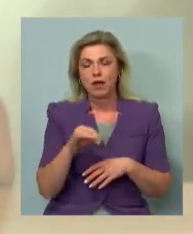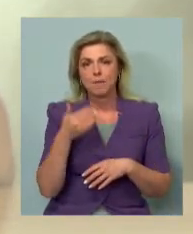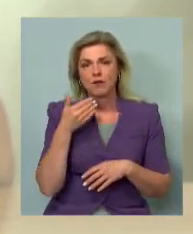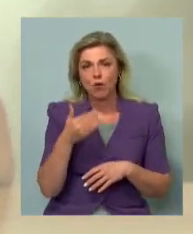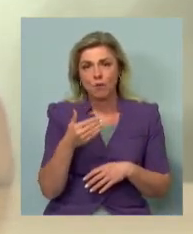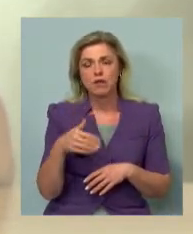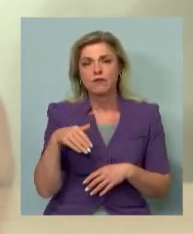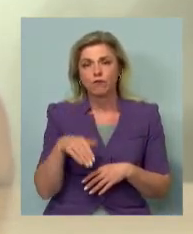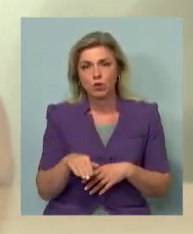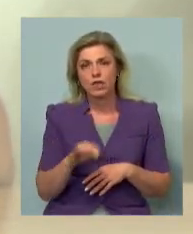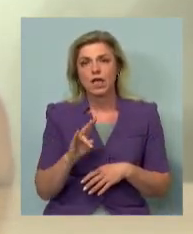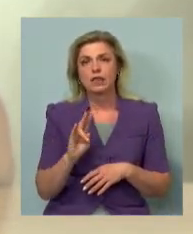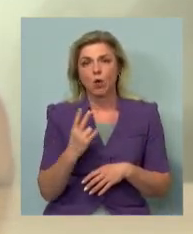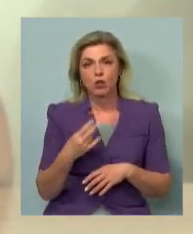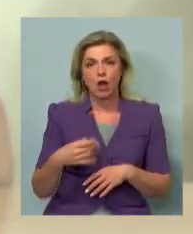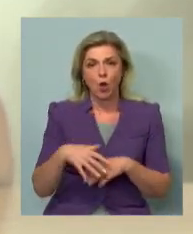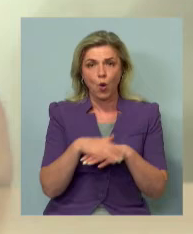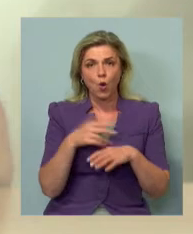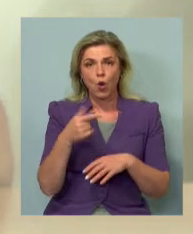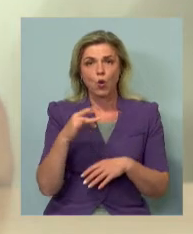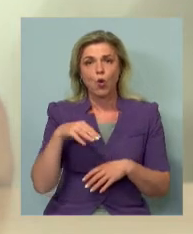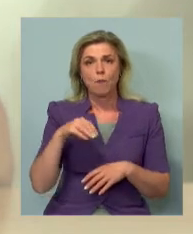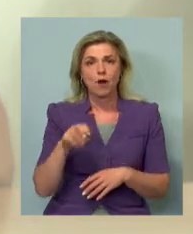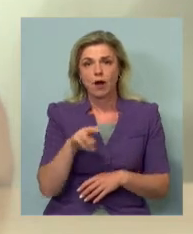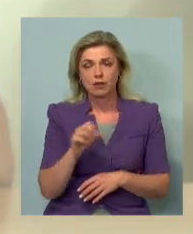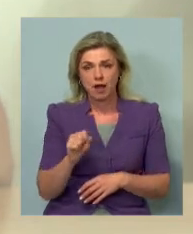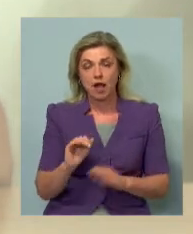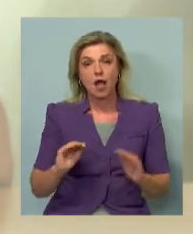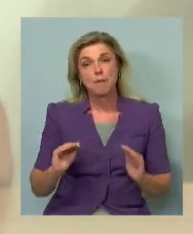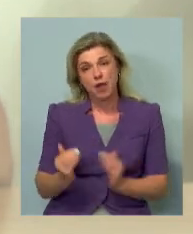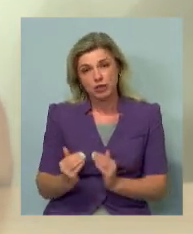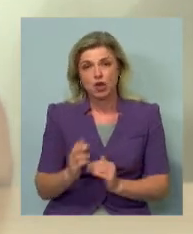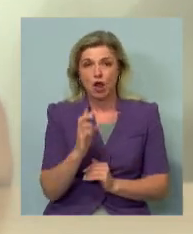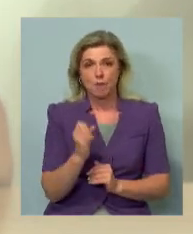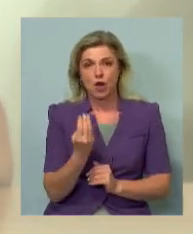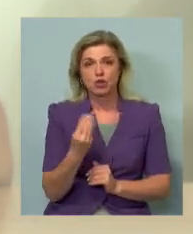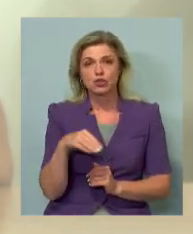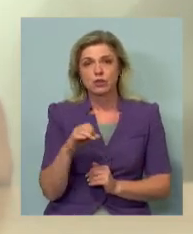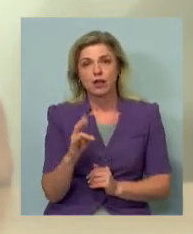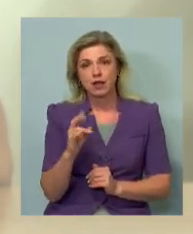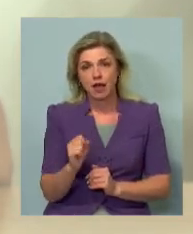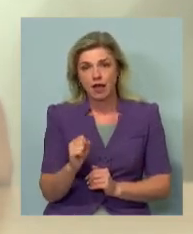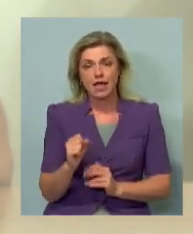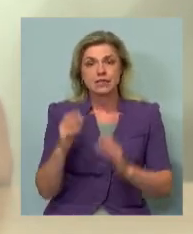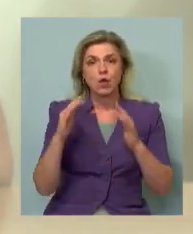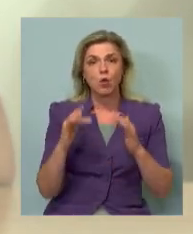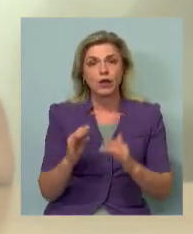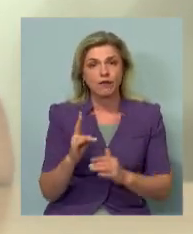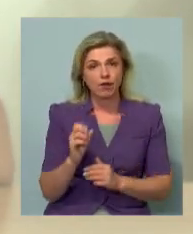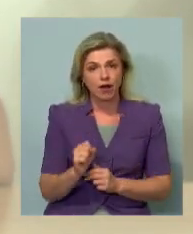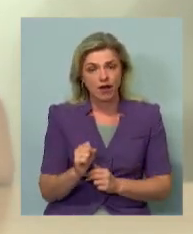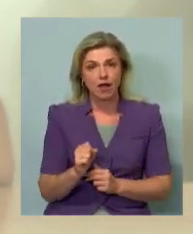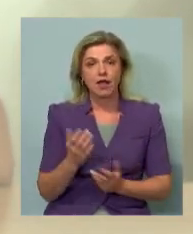Вознесенська, місто Миколаївська громада, в меншій мірі там Баштанка, наприклад, Снігурівка, але і якщо